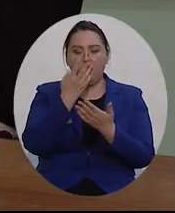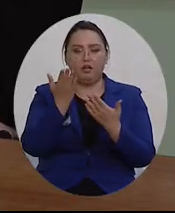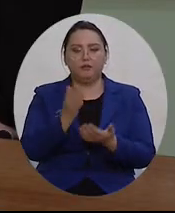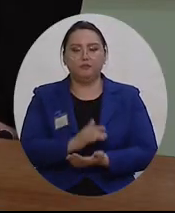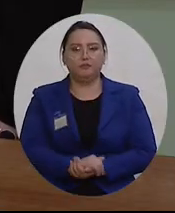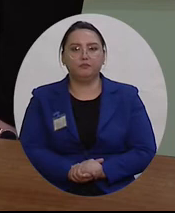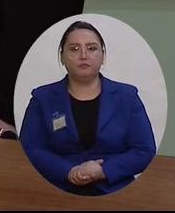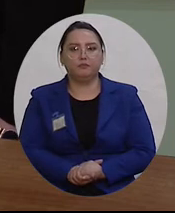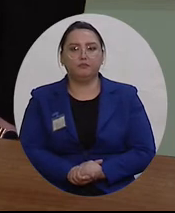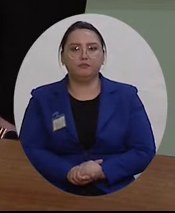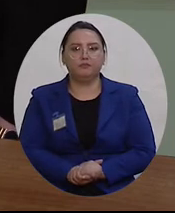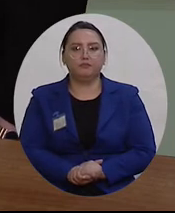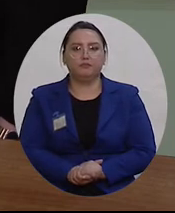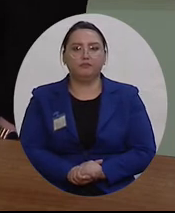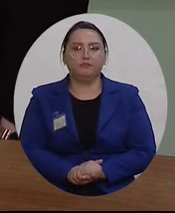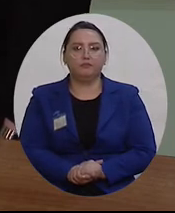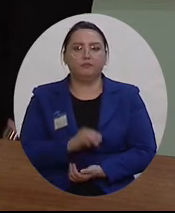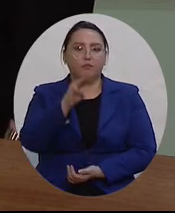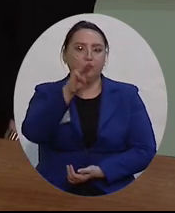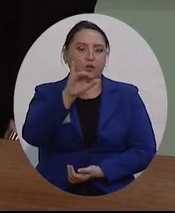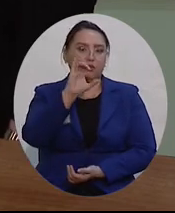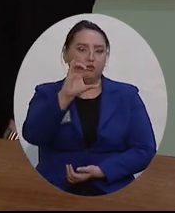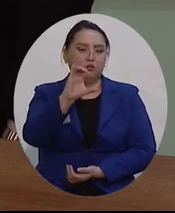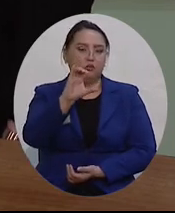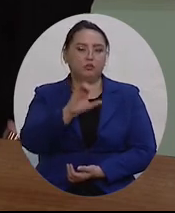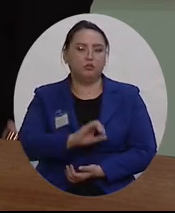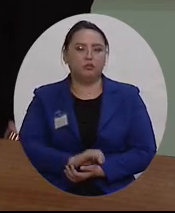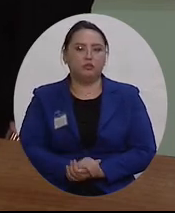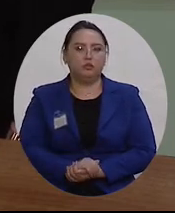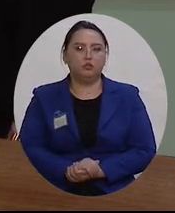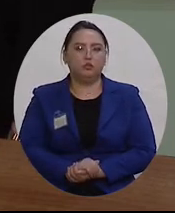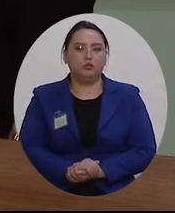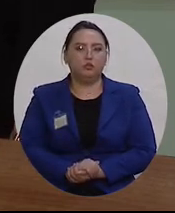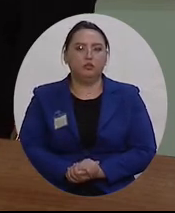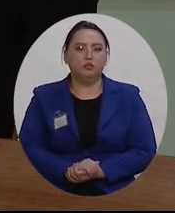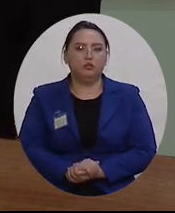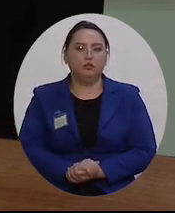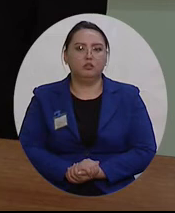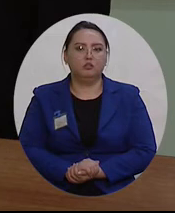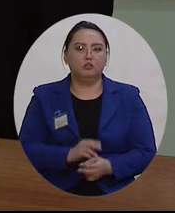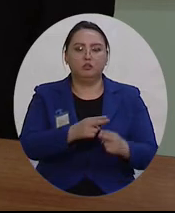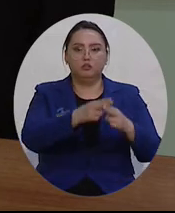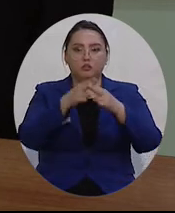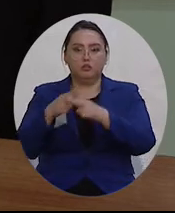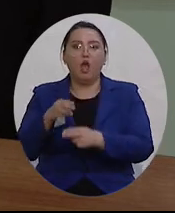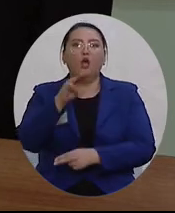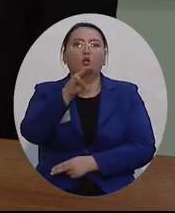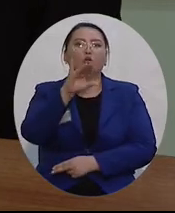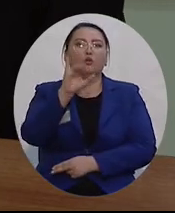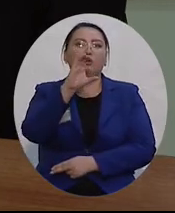үг маань тус. За тус гэдэг үг бол тусаа гэдэг сүүл агаар төгссөн